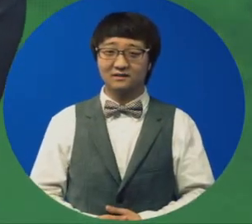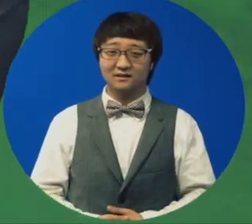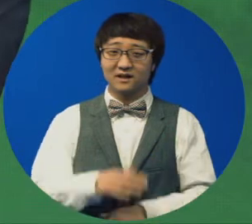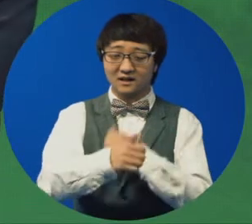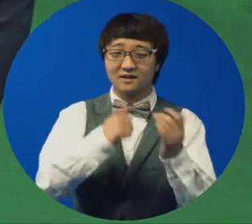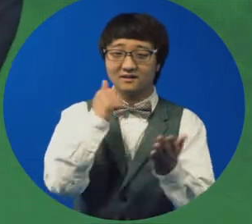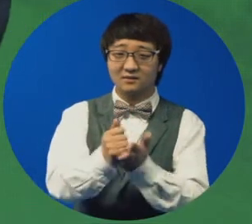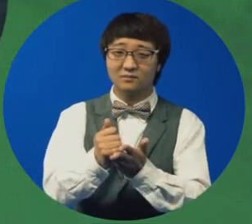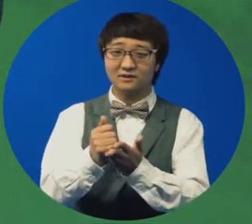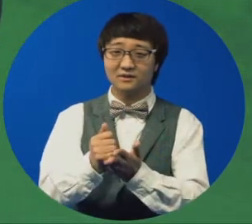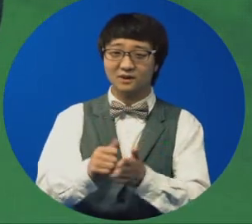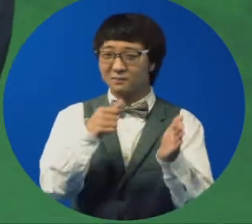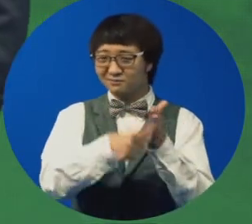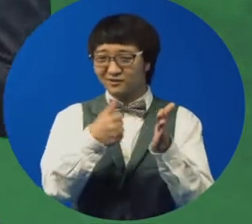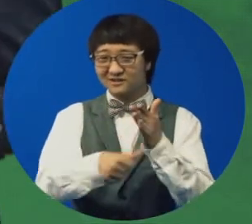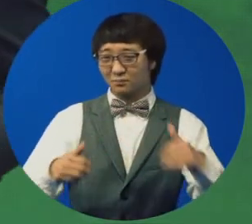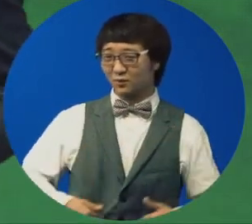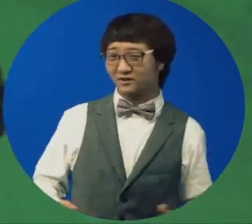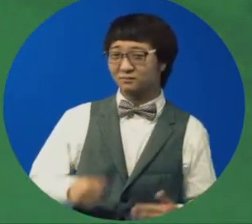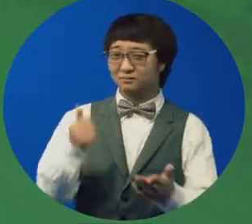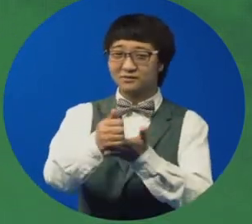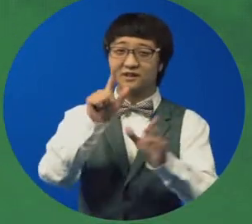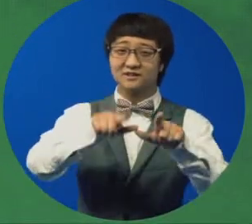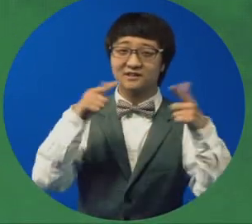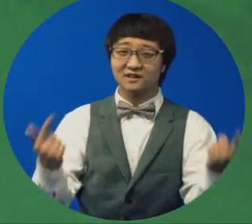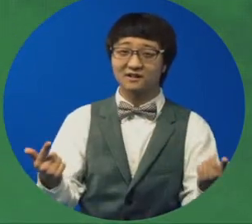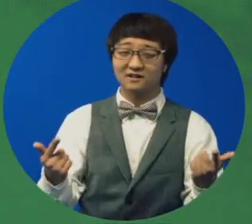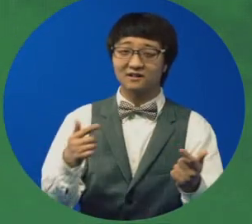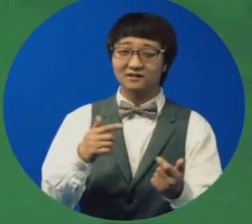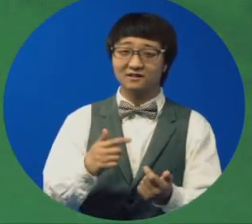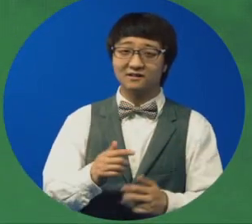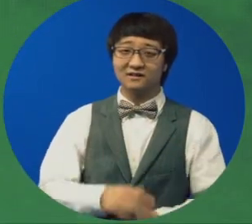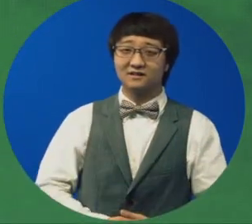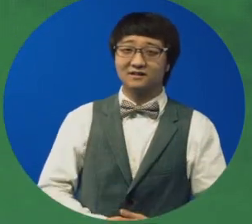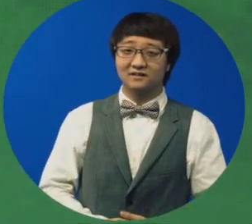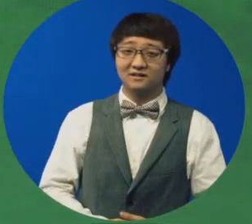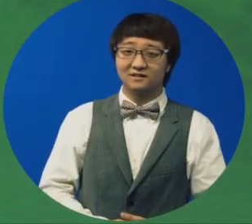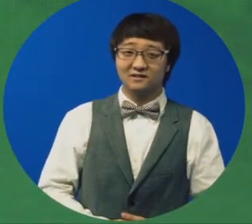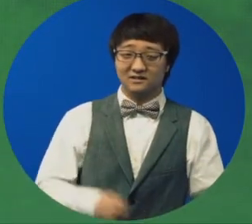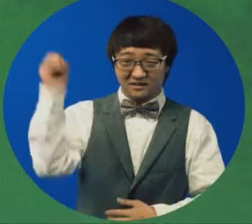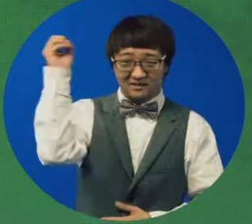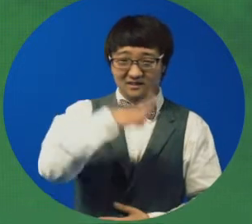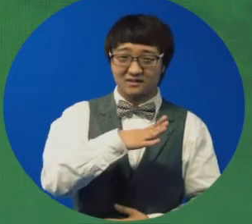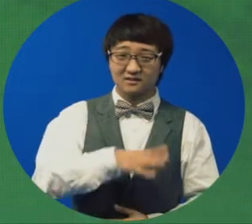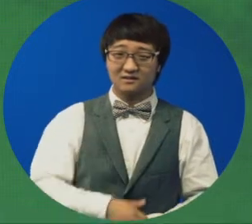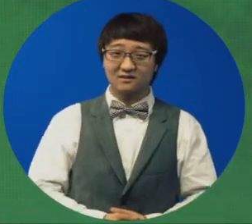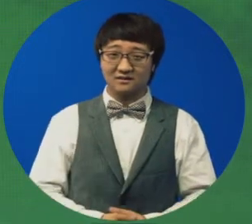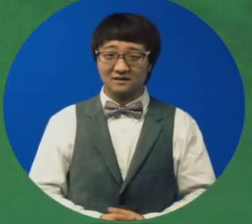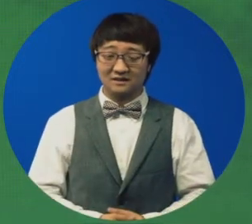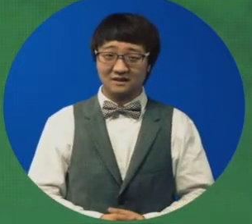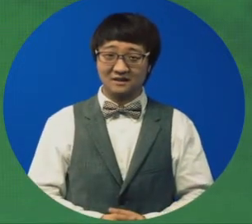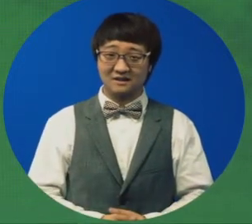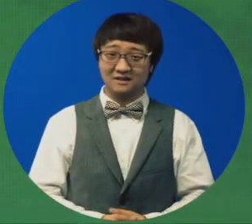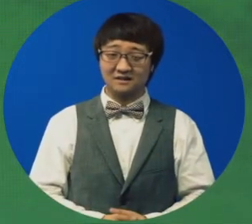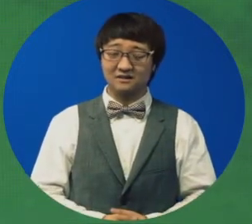하나님은 뭐 물질이 필요하신 분도 아니고 제가 필요한 것도 아닌데요. 그냥 대충 어떻게